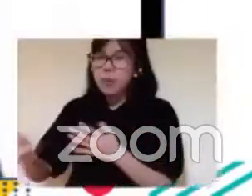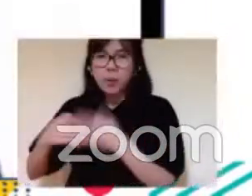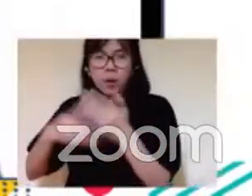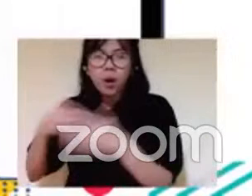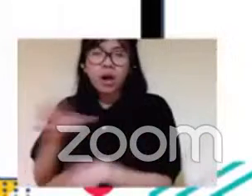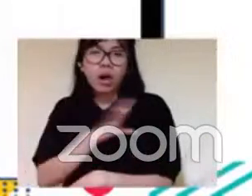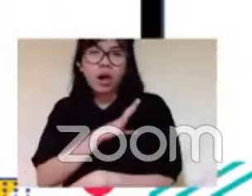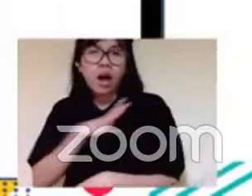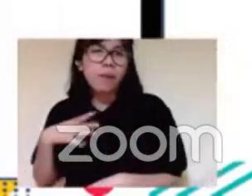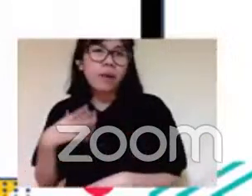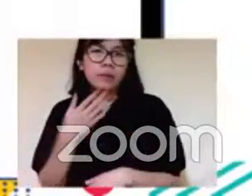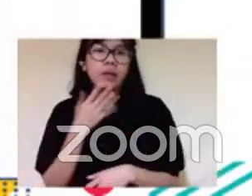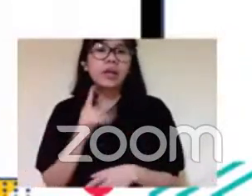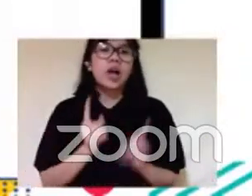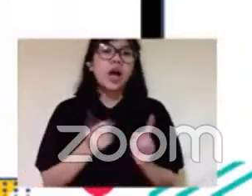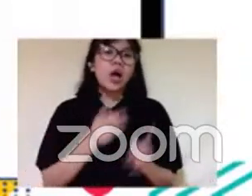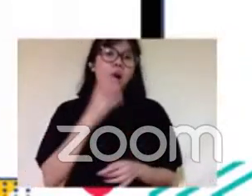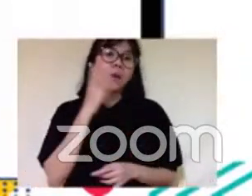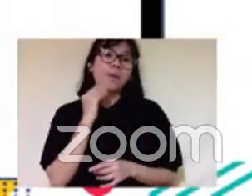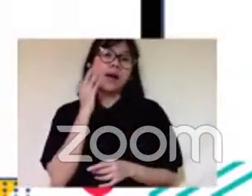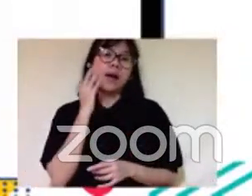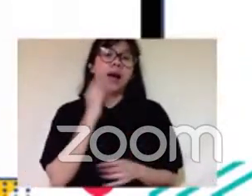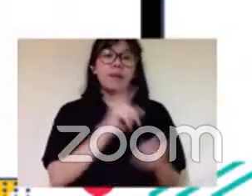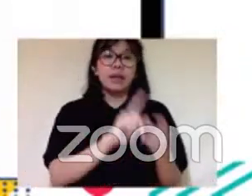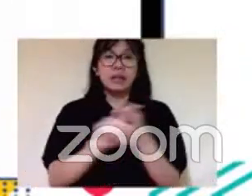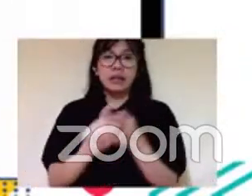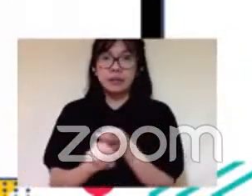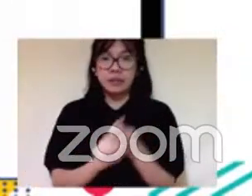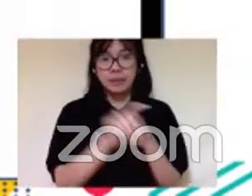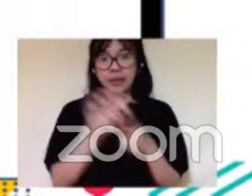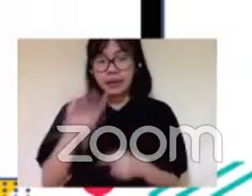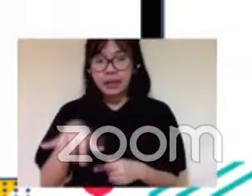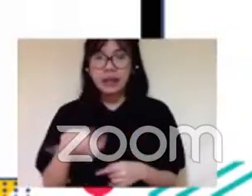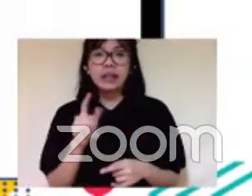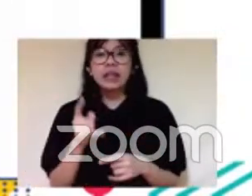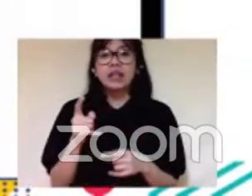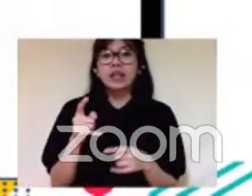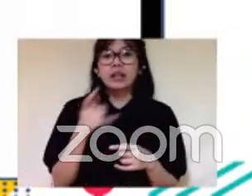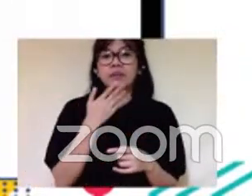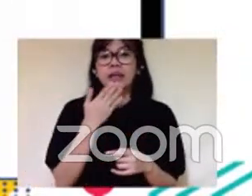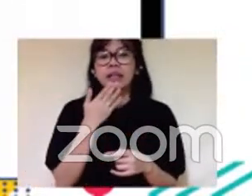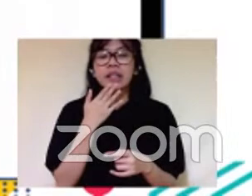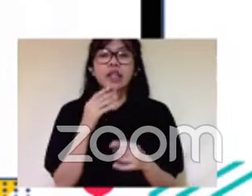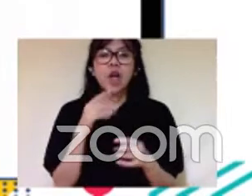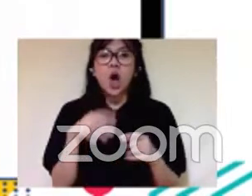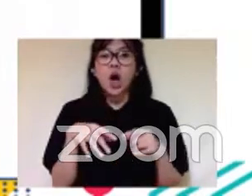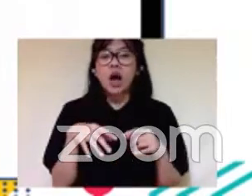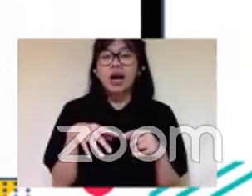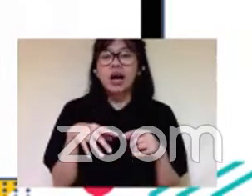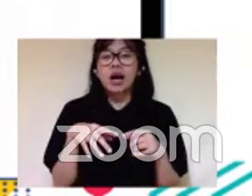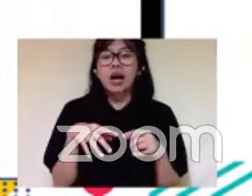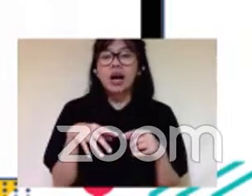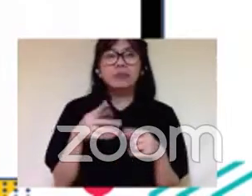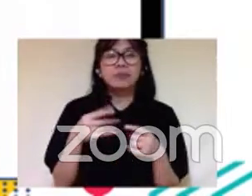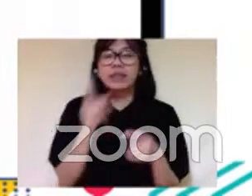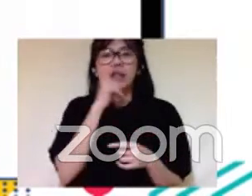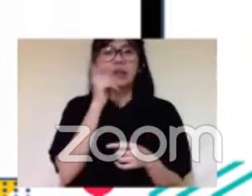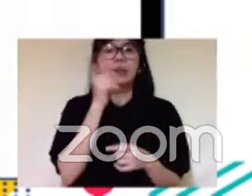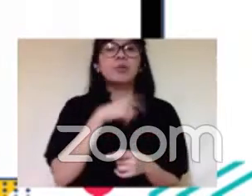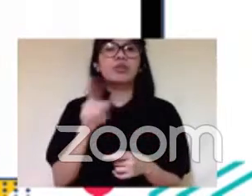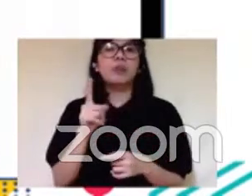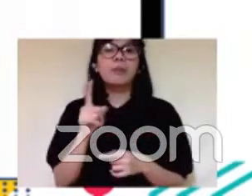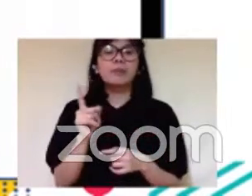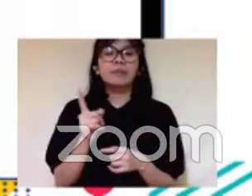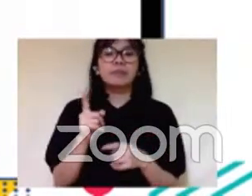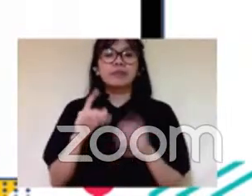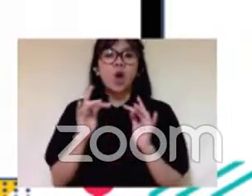Dari pengalaman teman-teman ini, tapi kelasnya adalah online shopping yang tidak terlalu besar gitu ya nilainya, nggak lama.